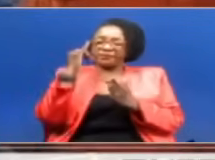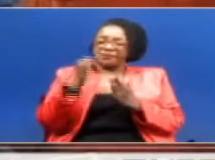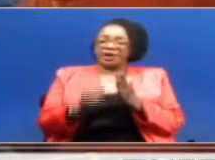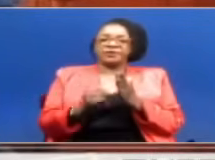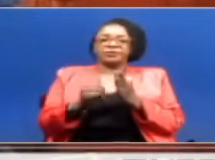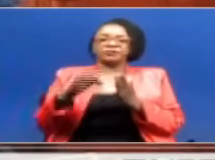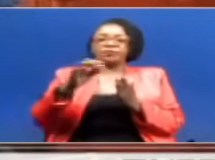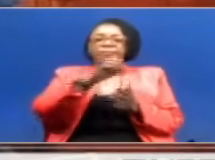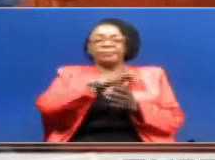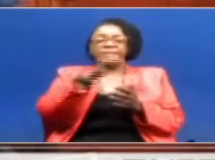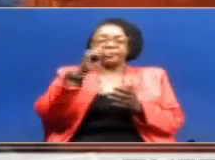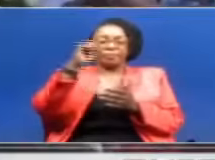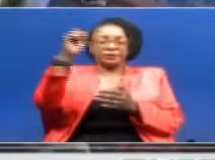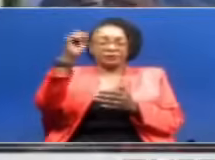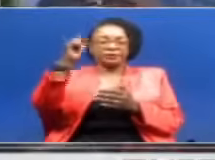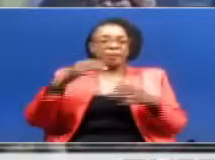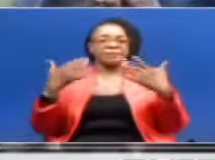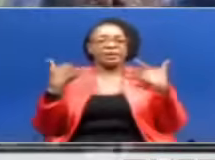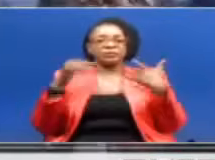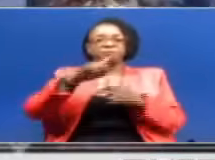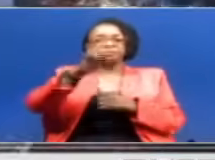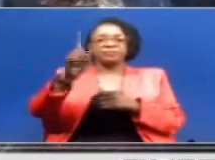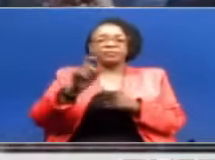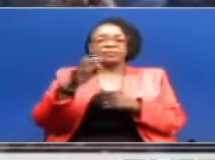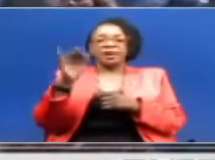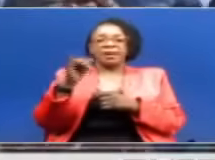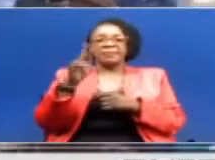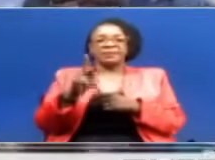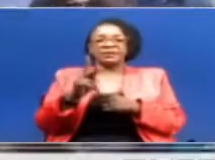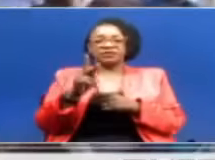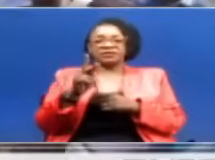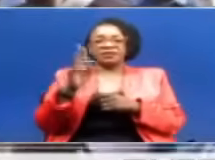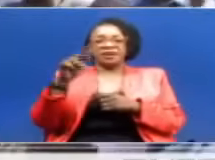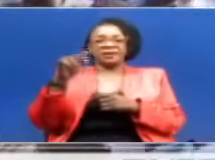siasa za wabunge wa Meru? Ibrahim Karanja, NTV.